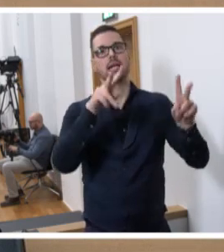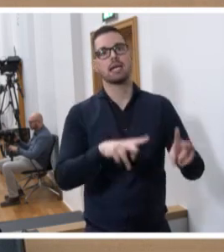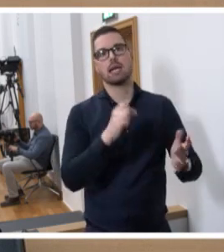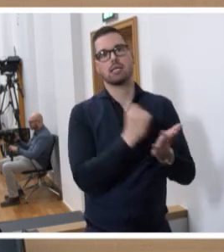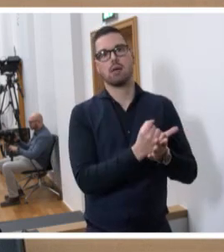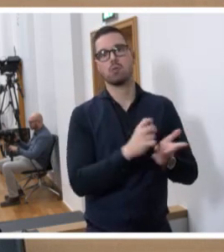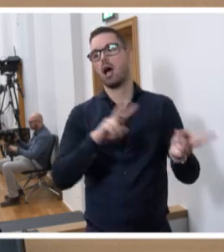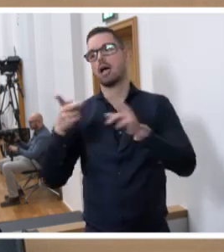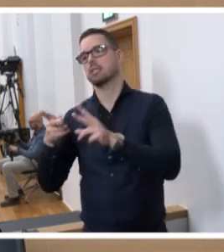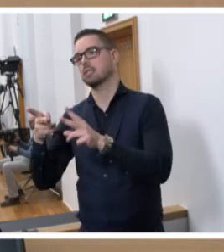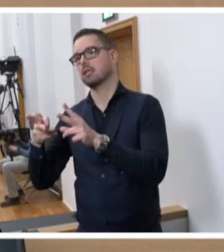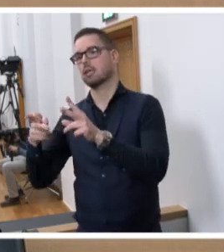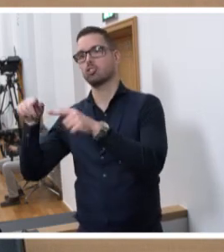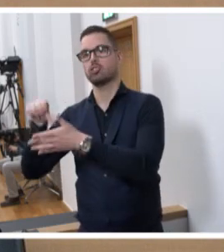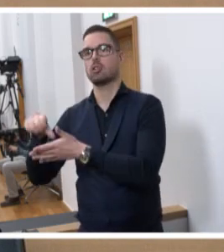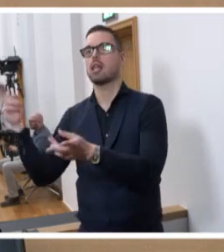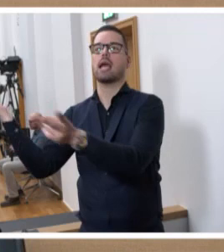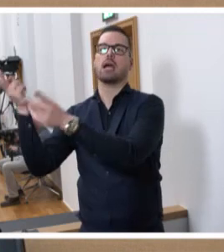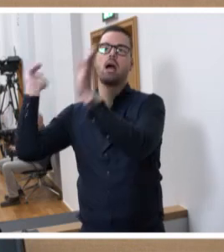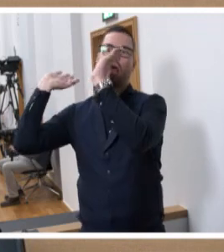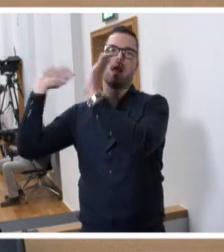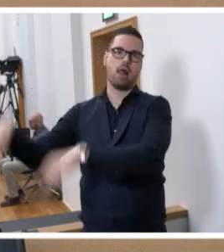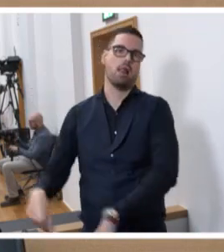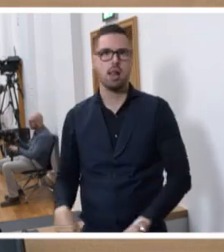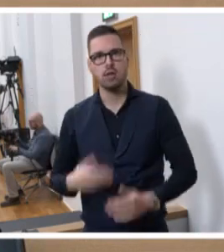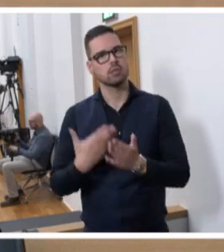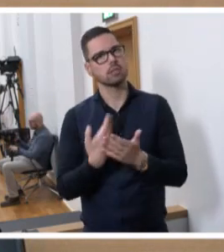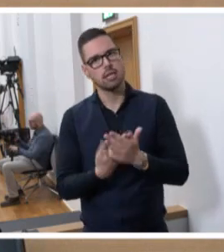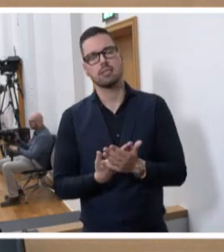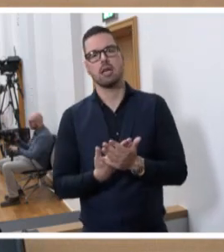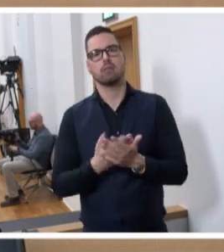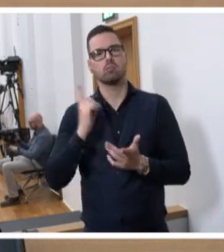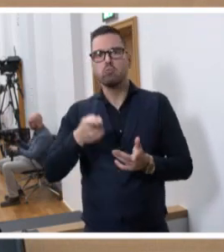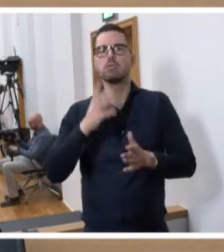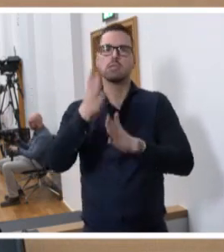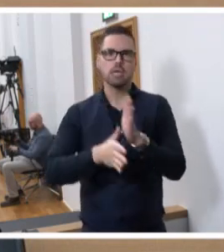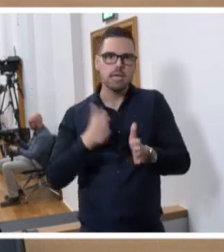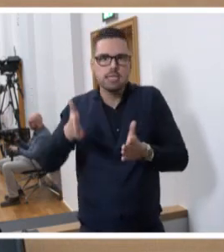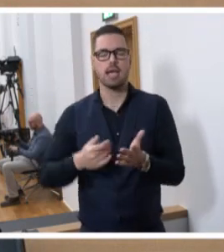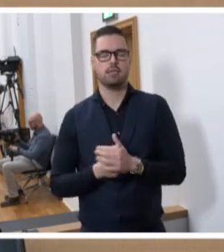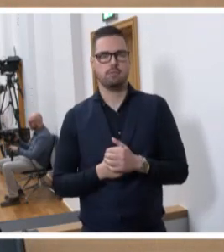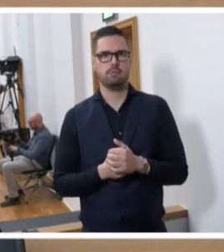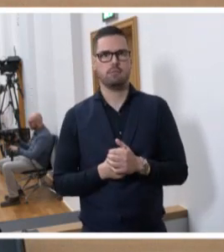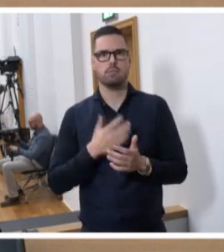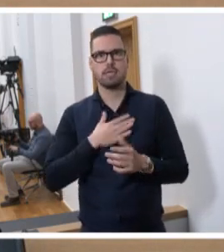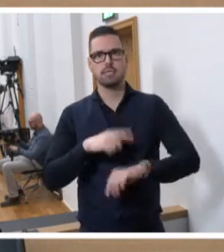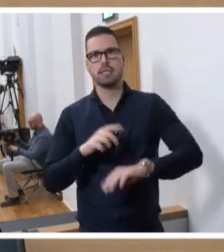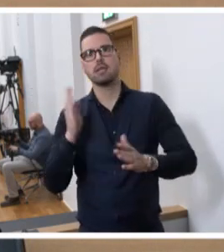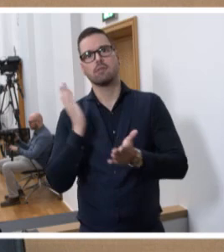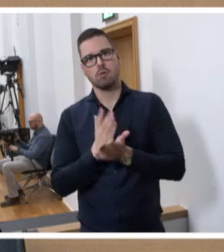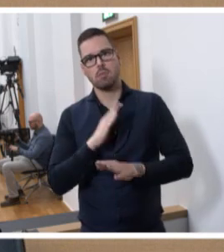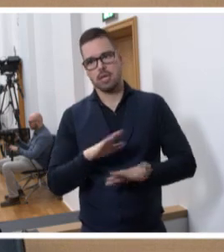und an der anderen Stelle ist es ihnen dann scheinbar egal und deswegen finde ich muss man das an der Stelle auch mal richtig stellen jetzt ist meine Zeit vorbei